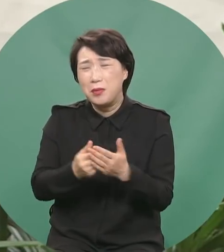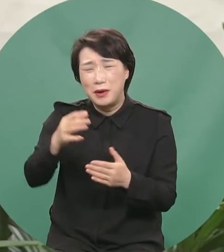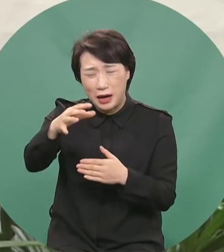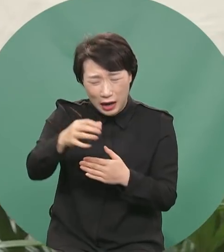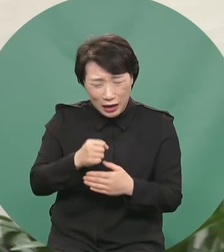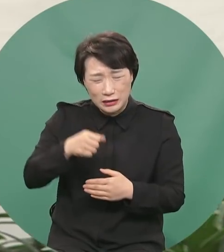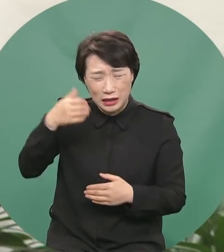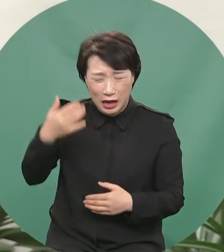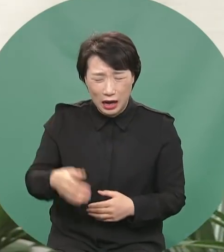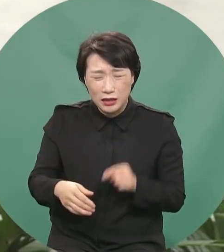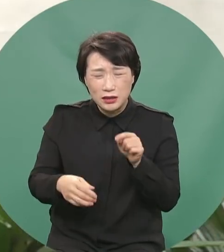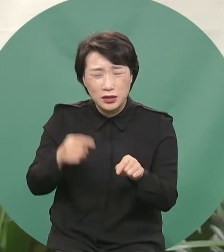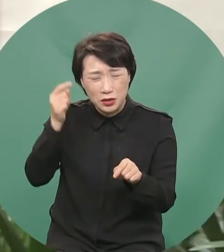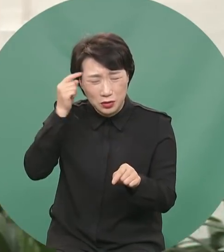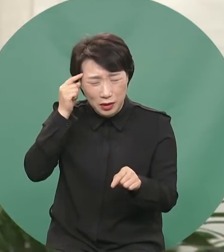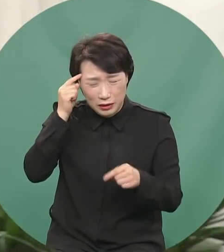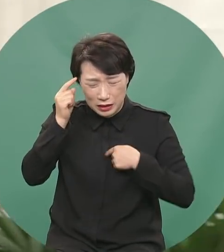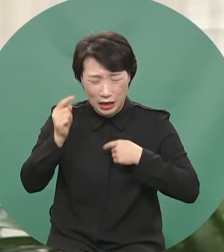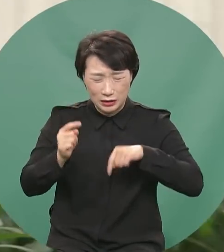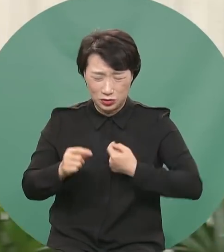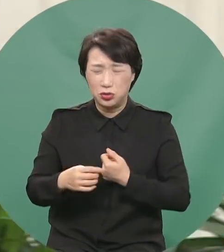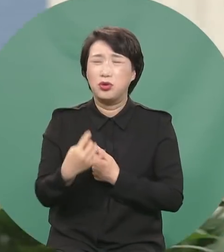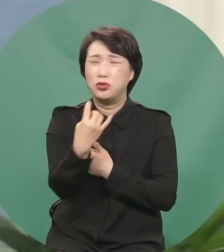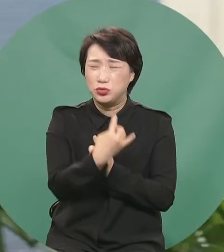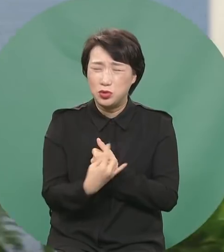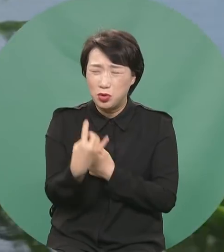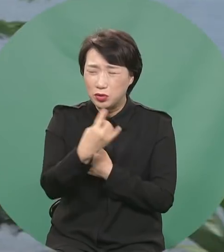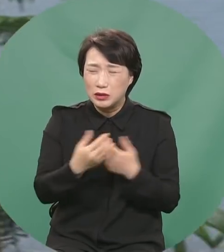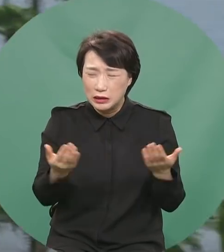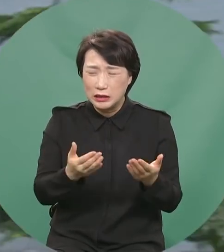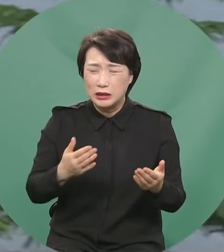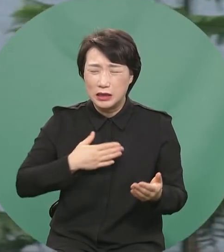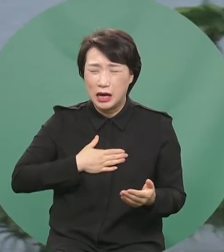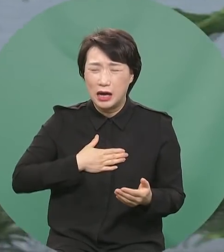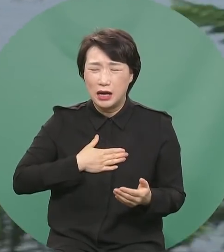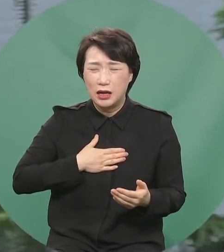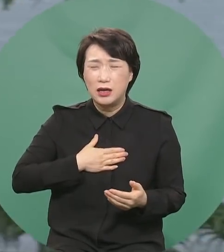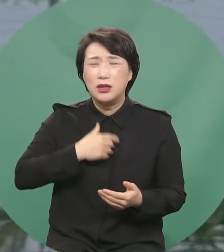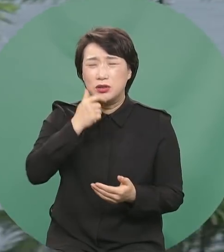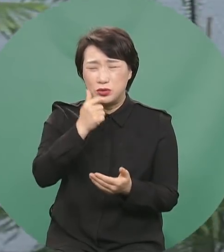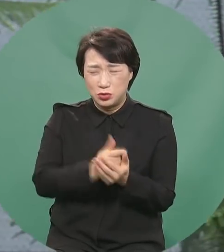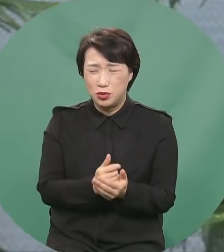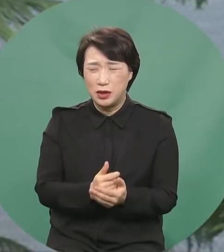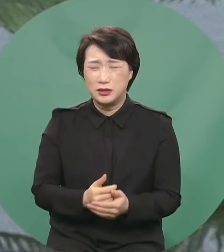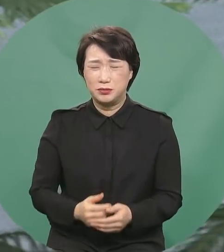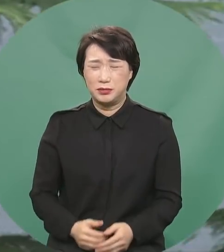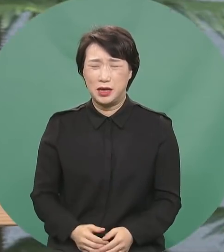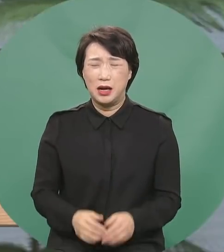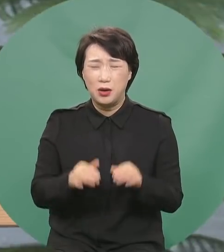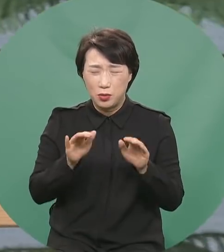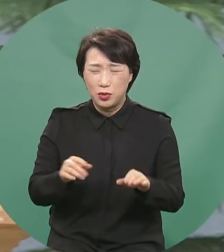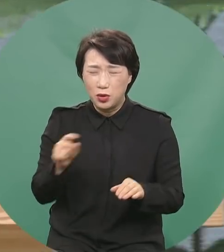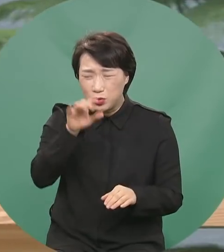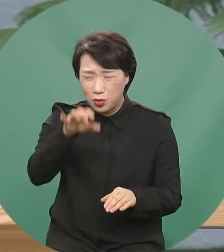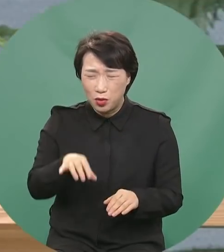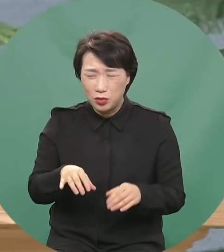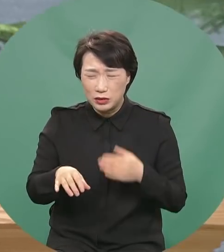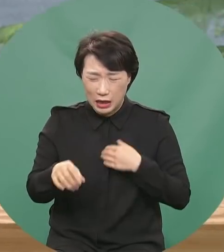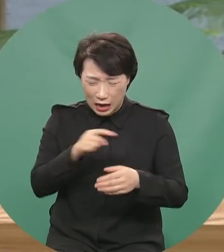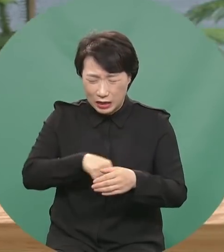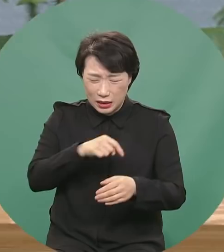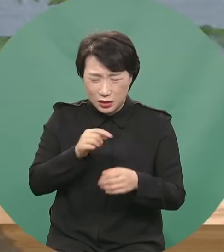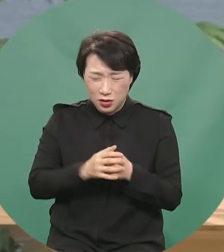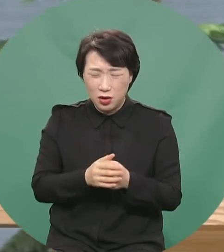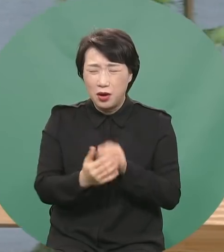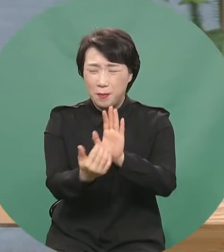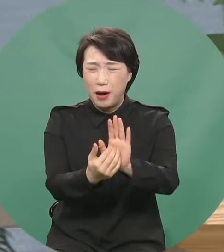못했습니다. 이것은 나를 스스로 속이는 것이요 나를 기만하는 것입니다. 오늘 어디서 내 속에서 가로막는